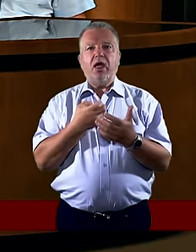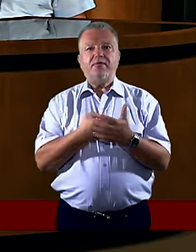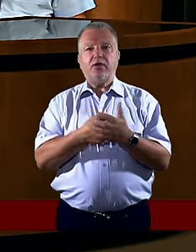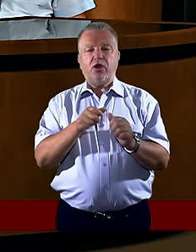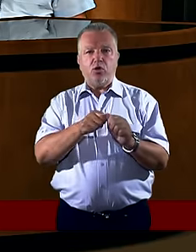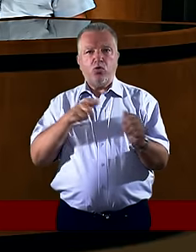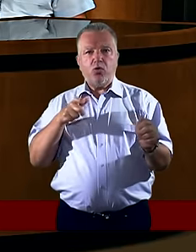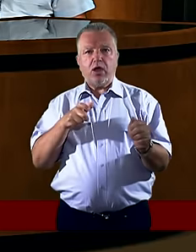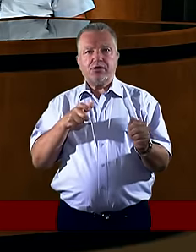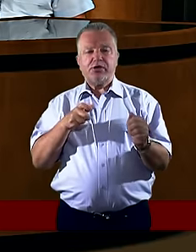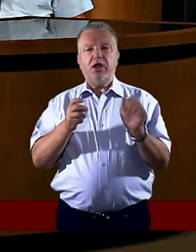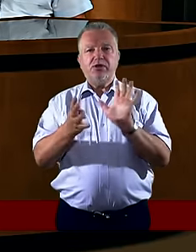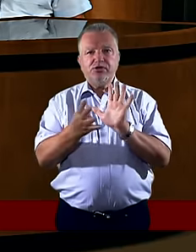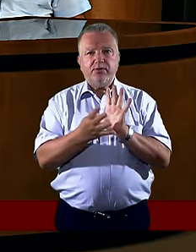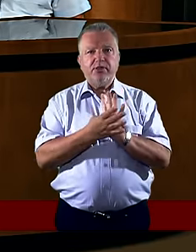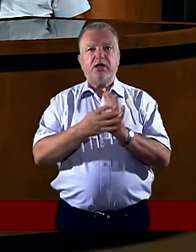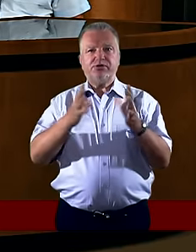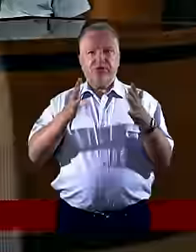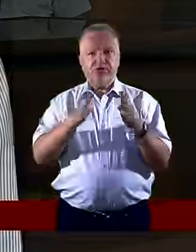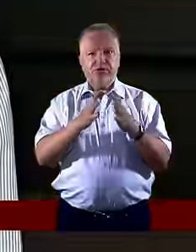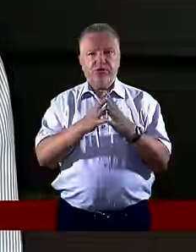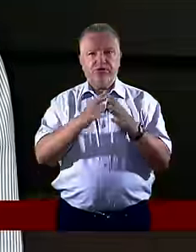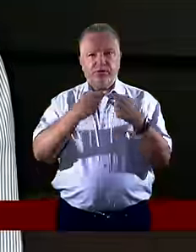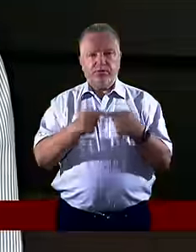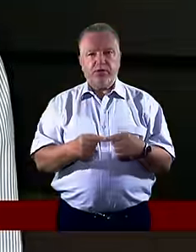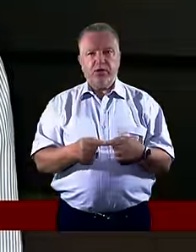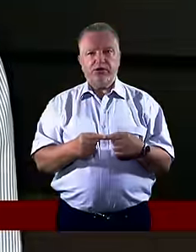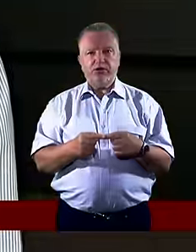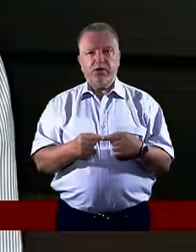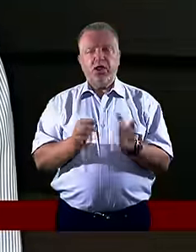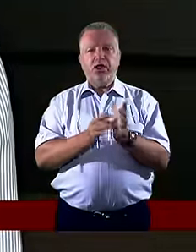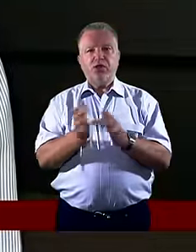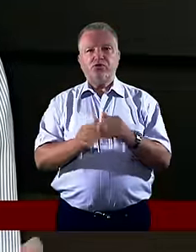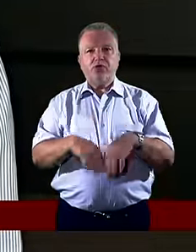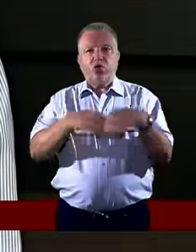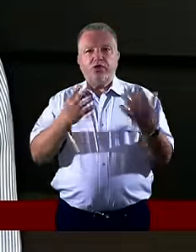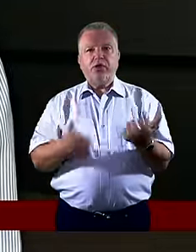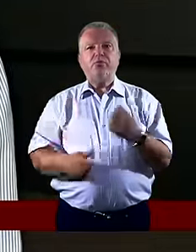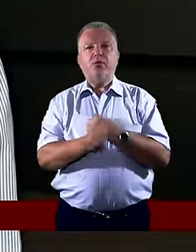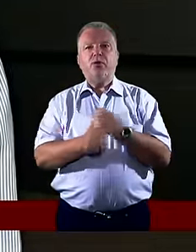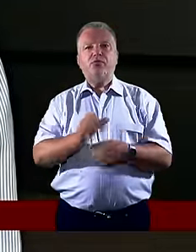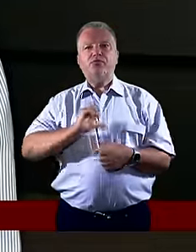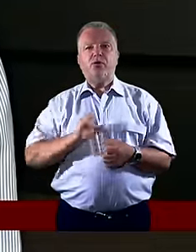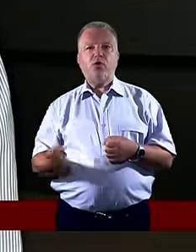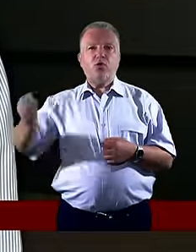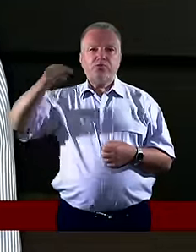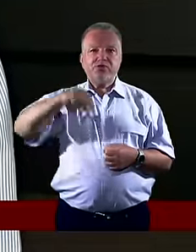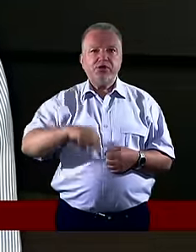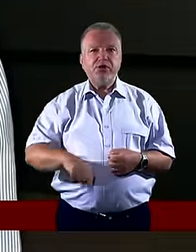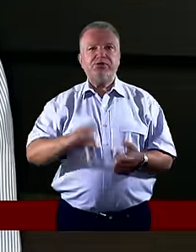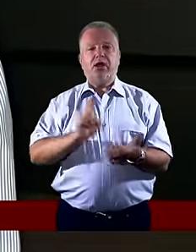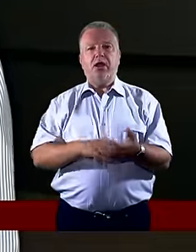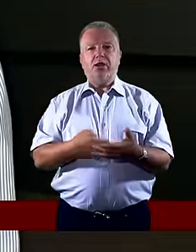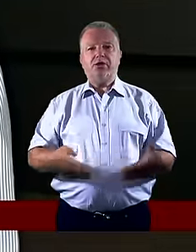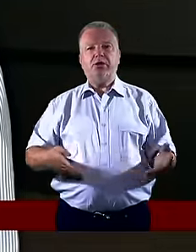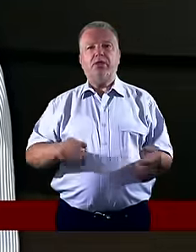Łukasza, 19 rozdział i werset 10, Pan Jezus w tych słowach odkrywa powód swojego przyjścia